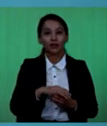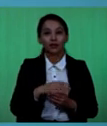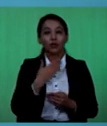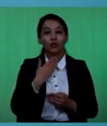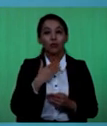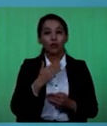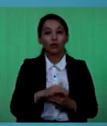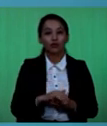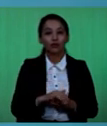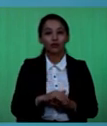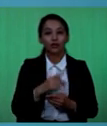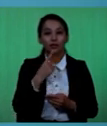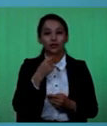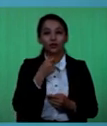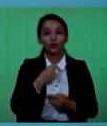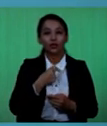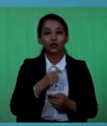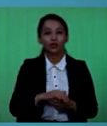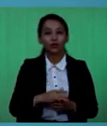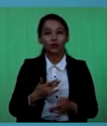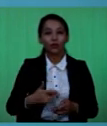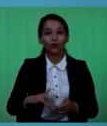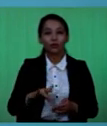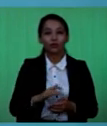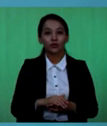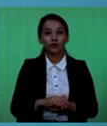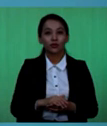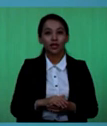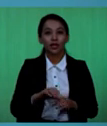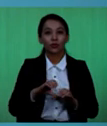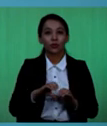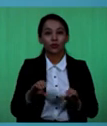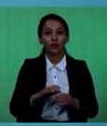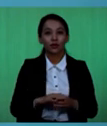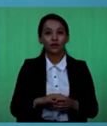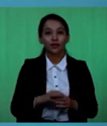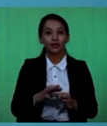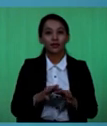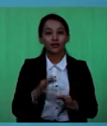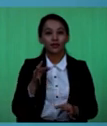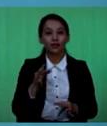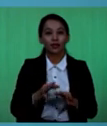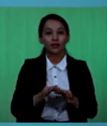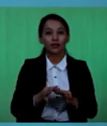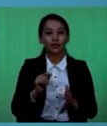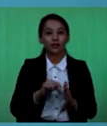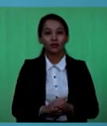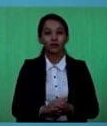tomoq, qizilo'ngach, oshqozon, yo'g'on ichak hamda ingichka